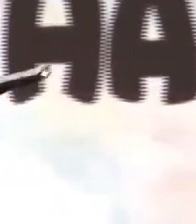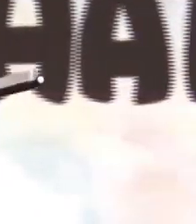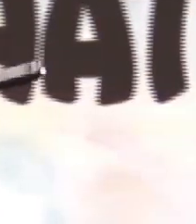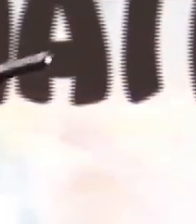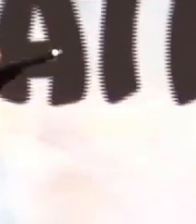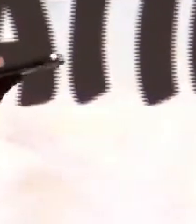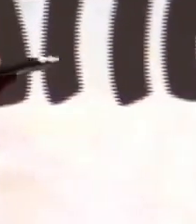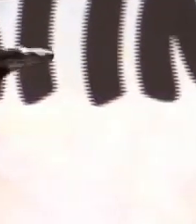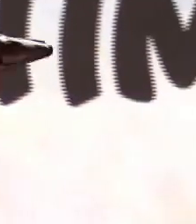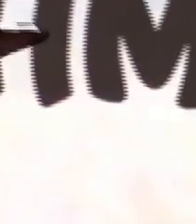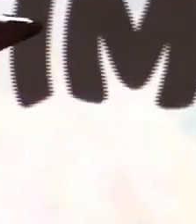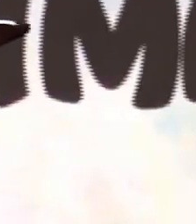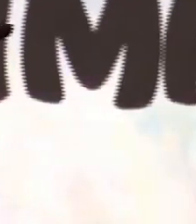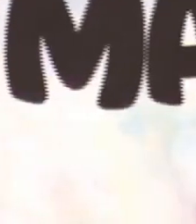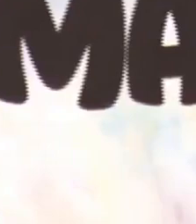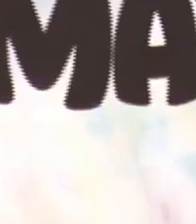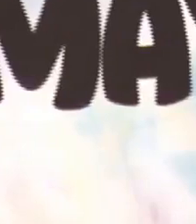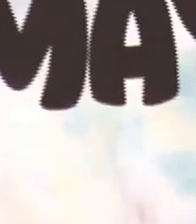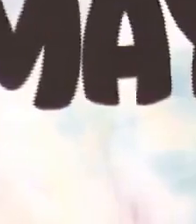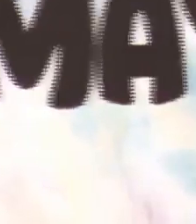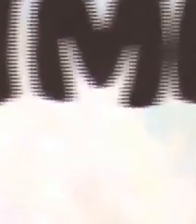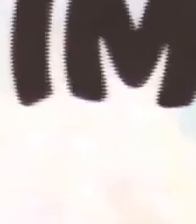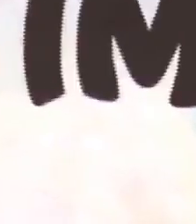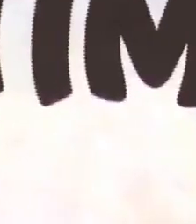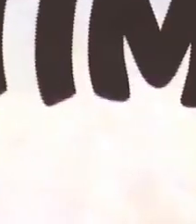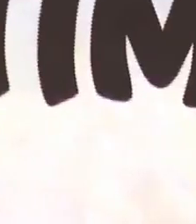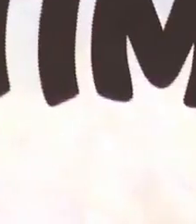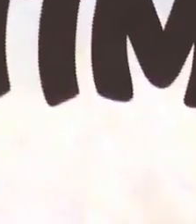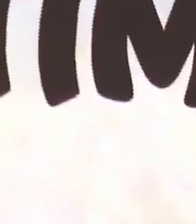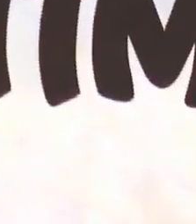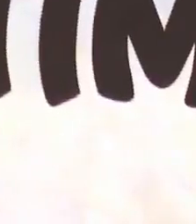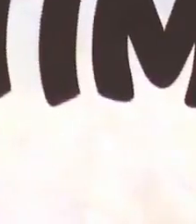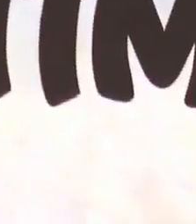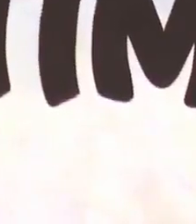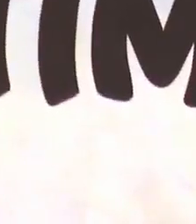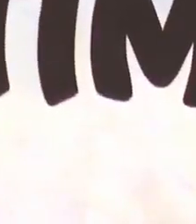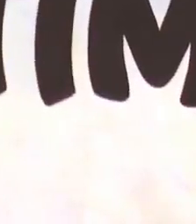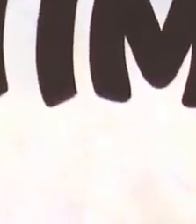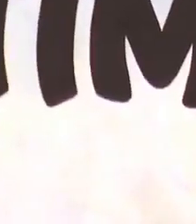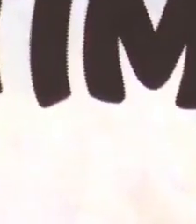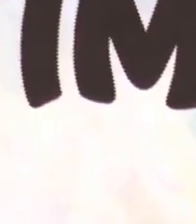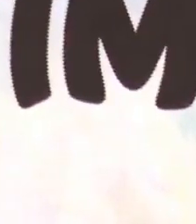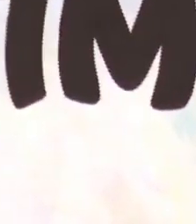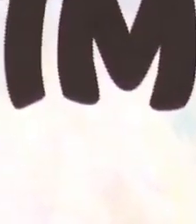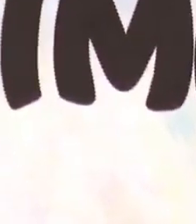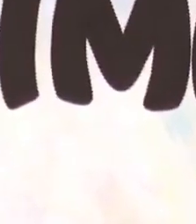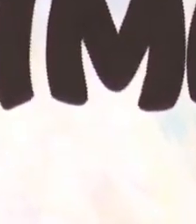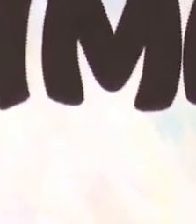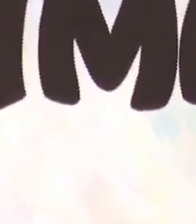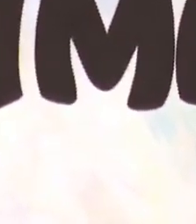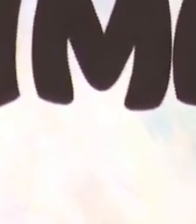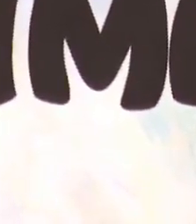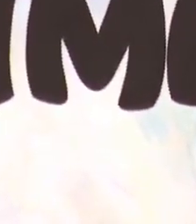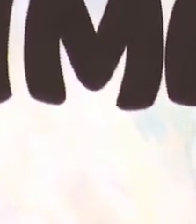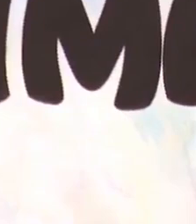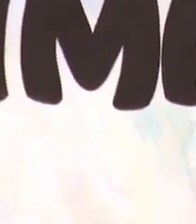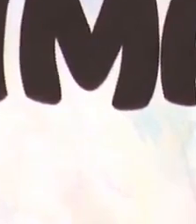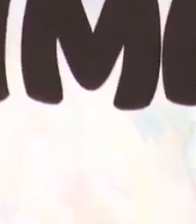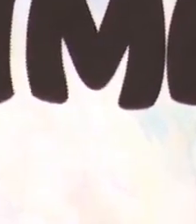Ilipofika wakati Mungu anataka kuangamiza Sodoma na Gomora, mnakumbuka ilikuwa ni Ibrahim aliyekuwa akimuomba